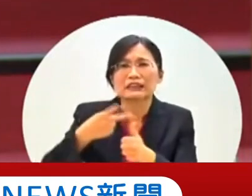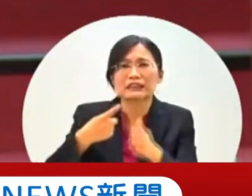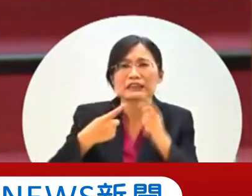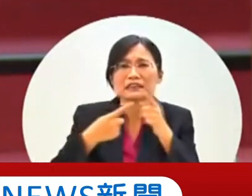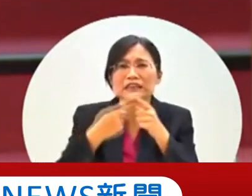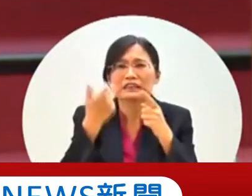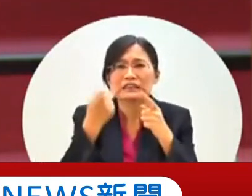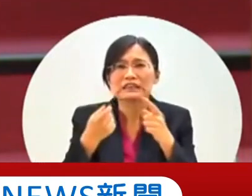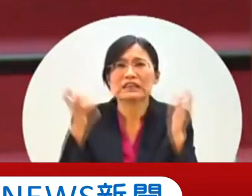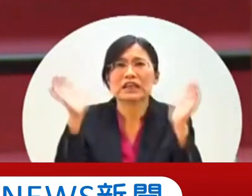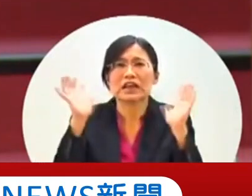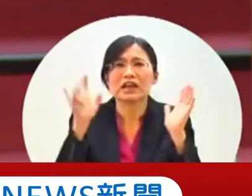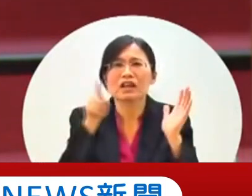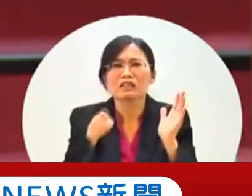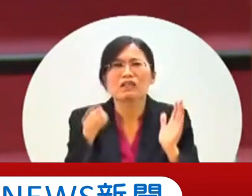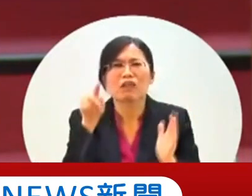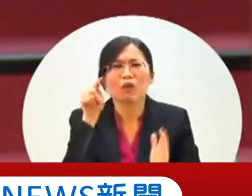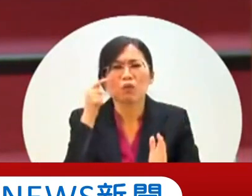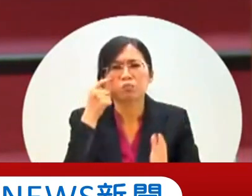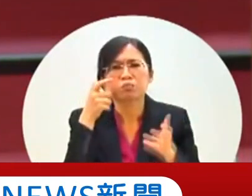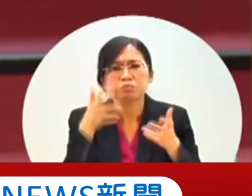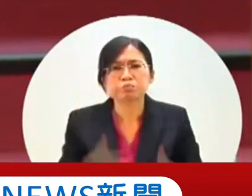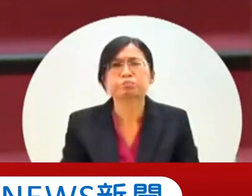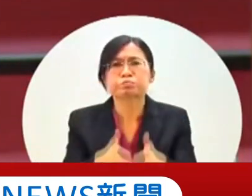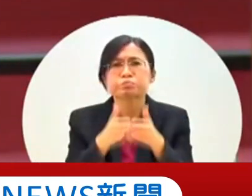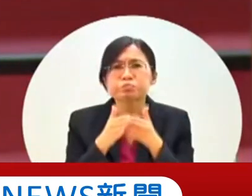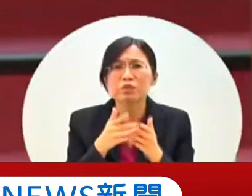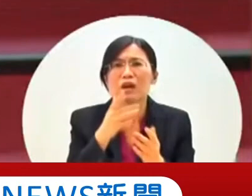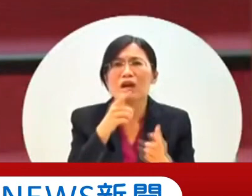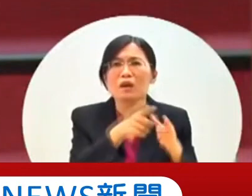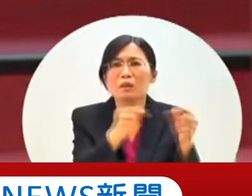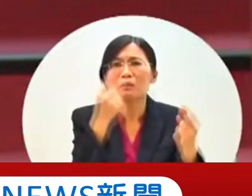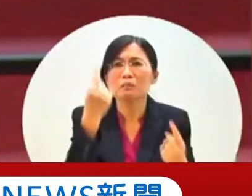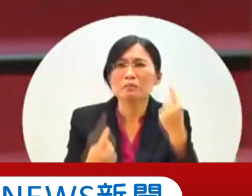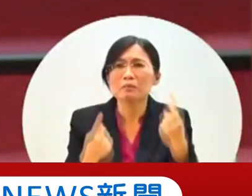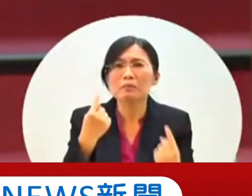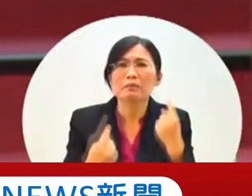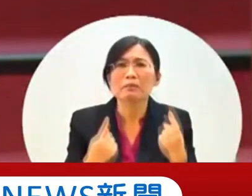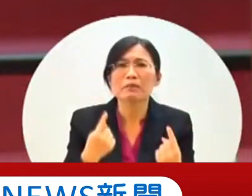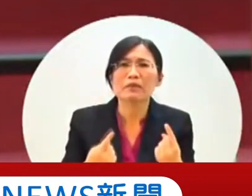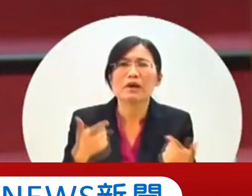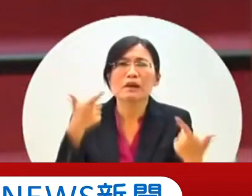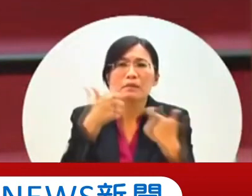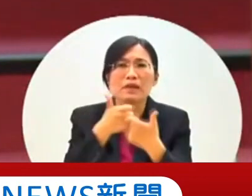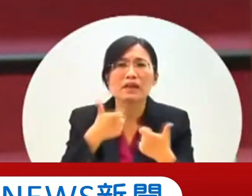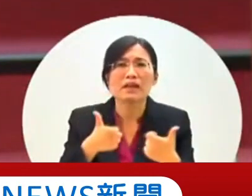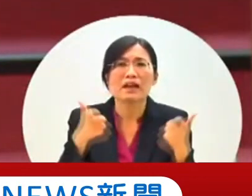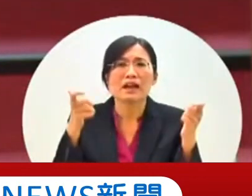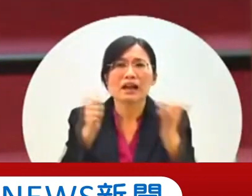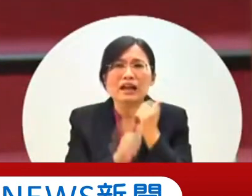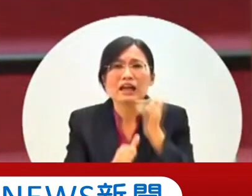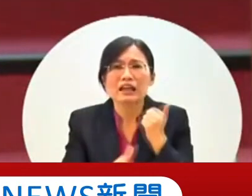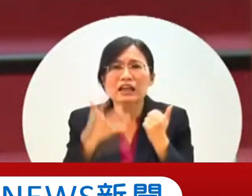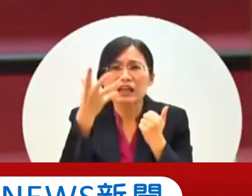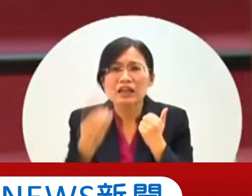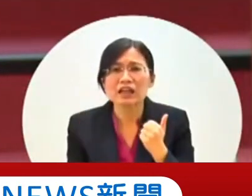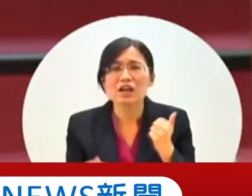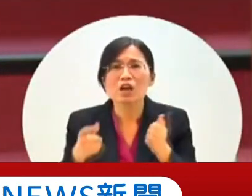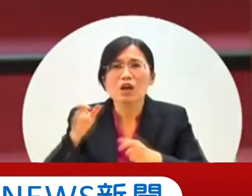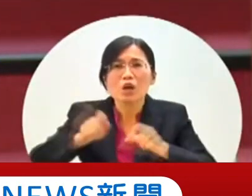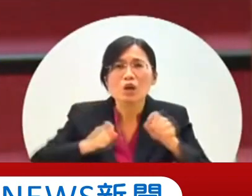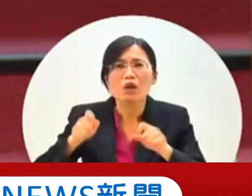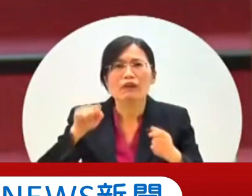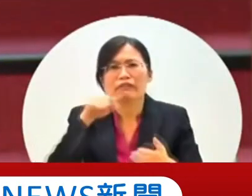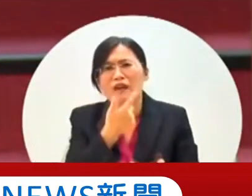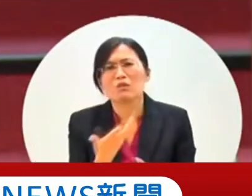不见的现象。对比于日本等国倾国之力因应少子化危机的政策态度，台湾的相对消